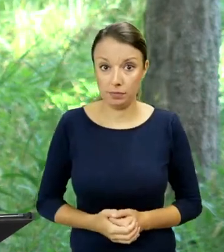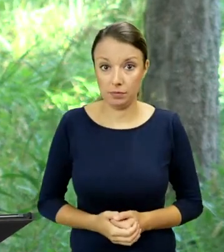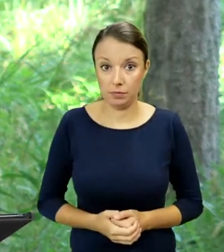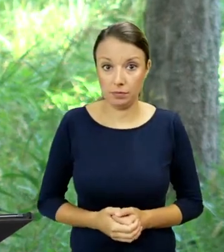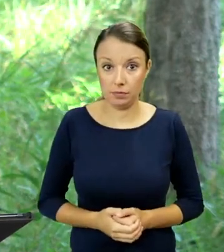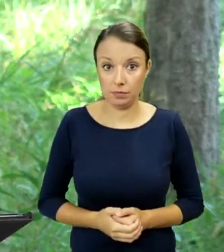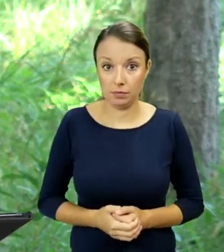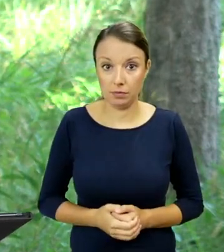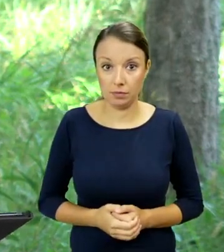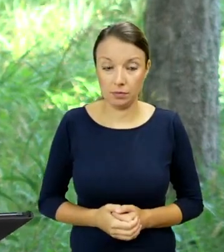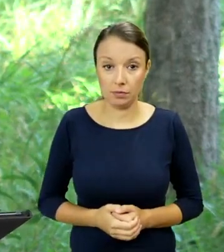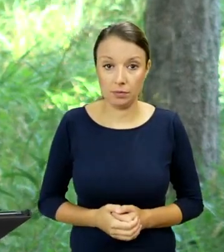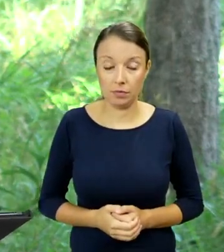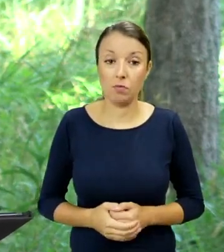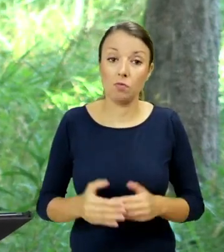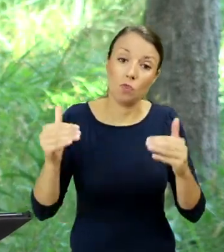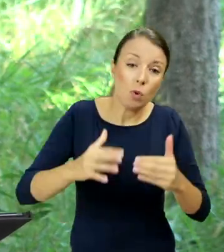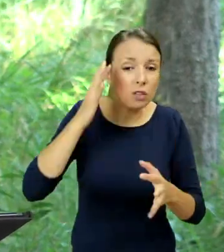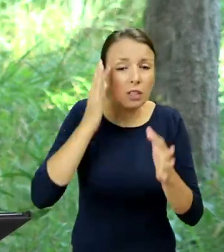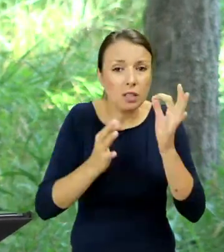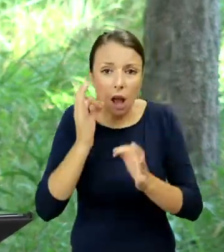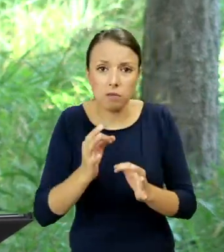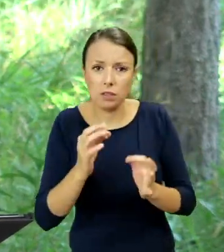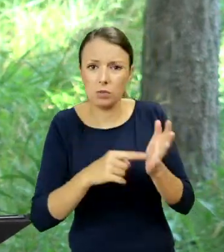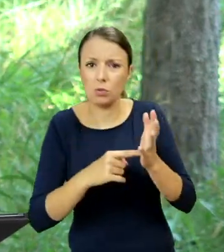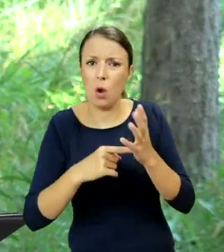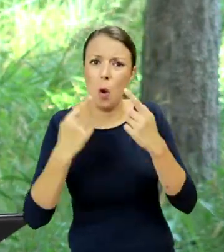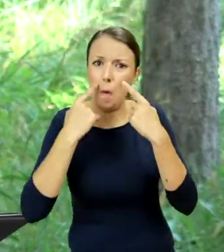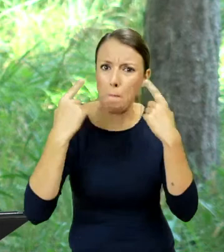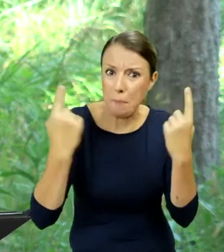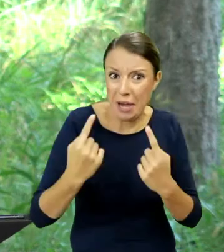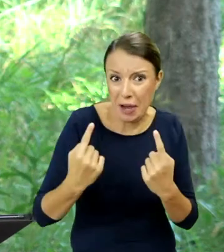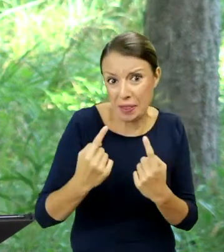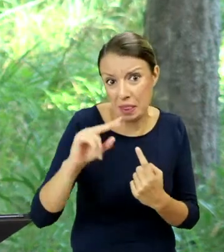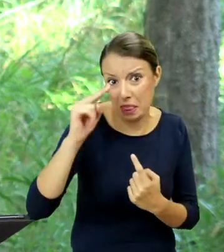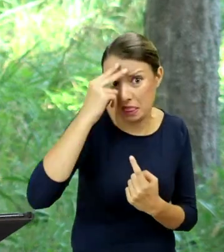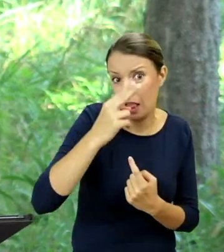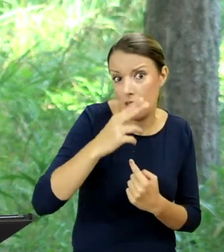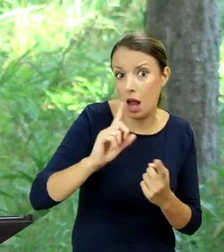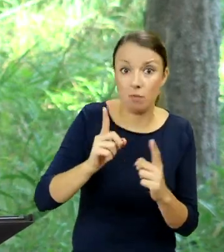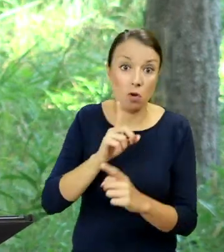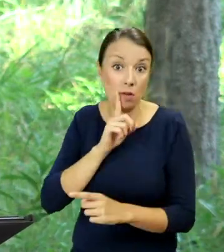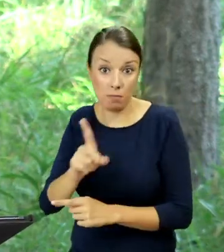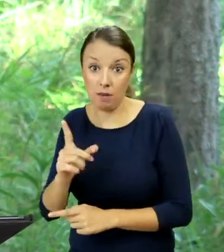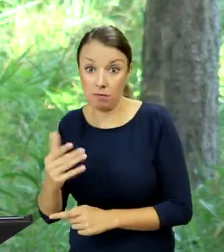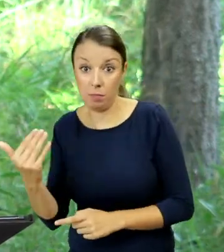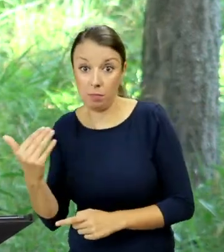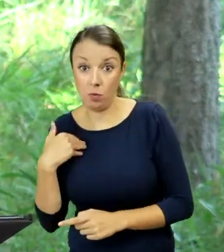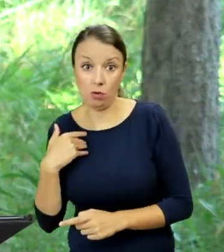był to pewien mit, a na ile rzeczywiście odzwierciedlał proporcje